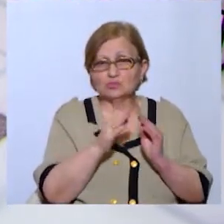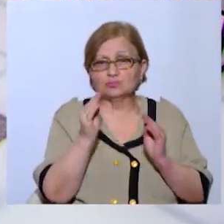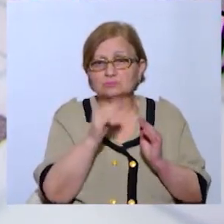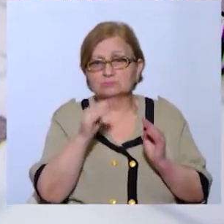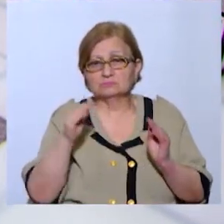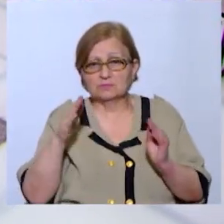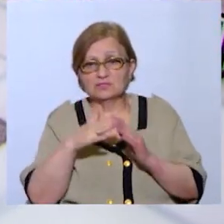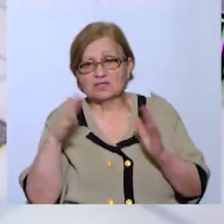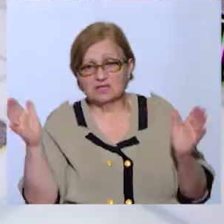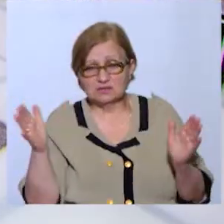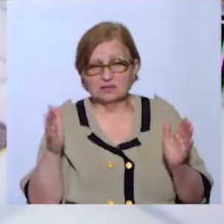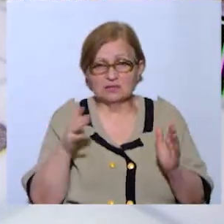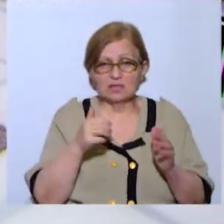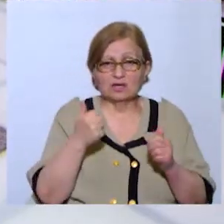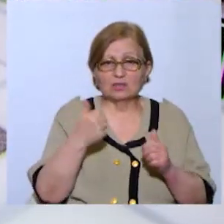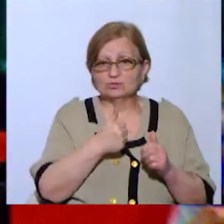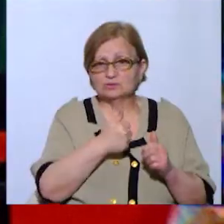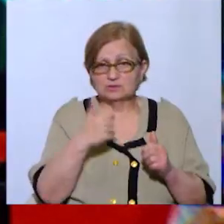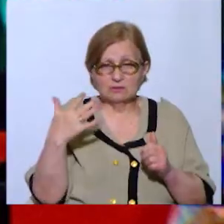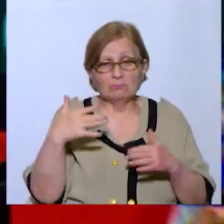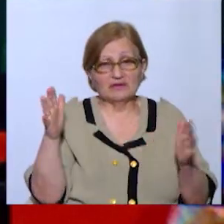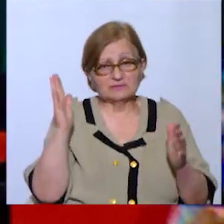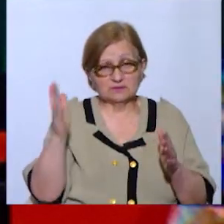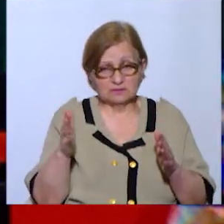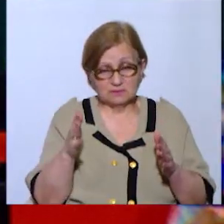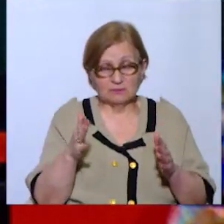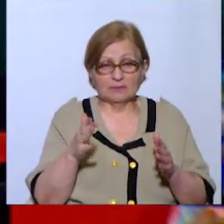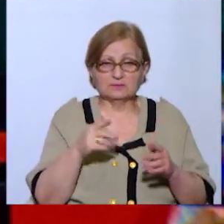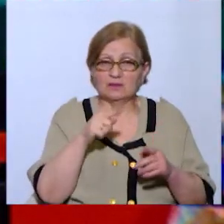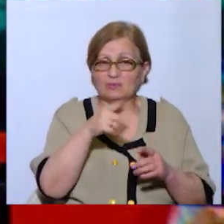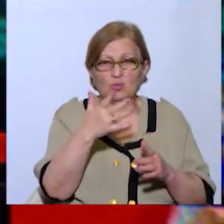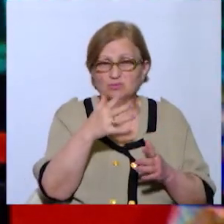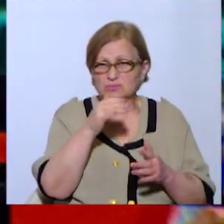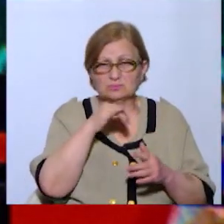შემთხვევაში, რადგან მომდევნო წევრები უფრო მეტი იქნება და შესაბამისად